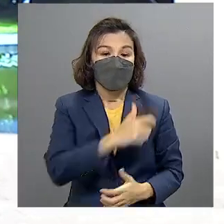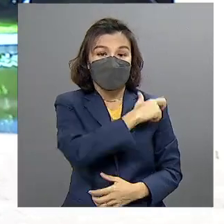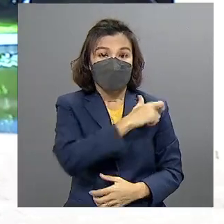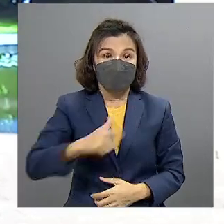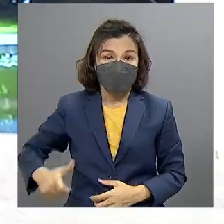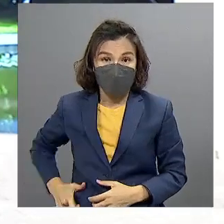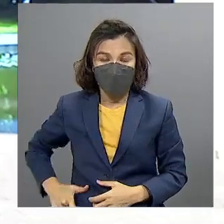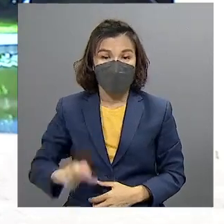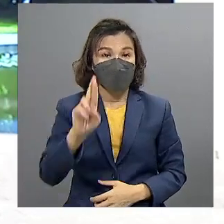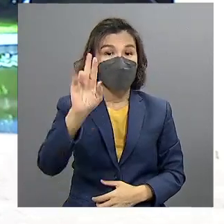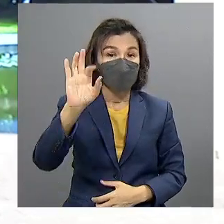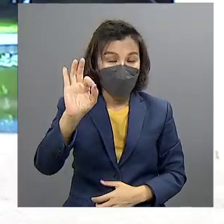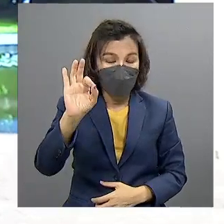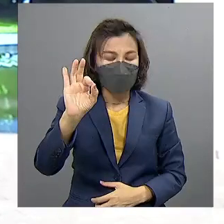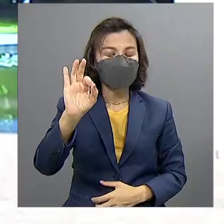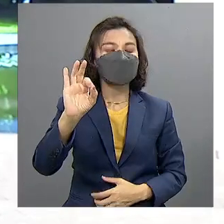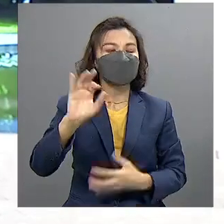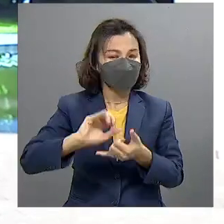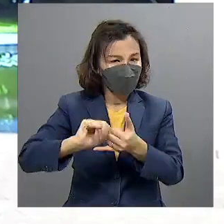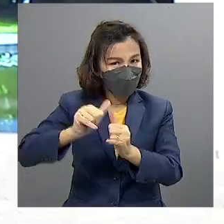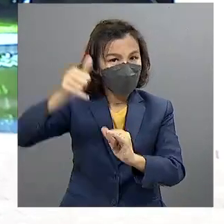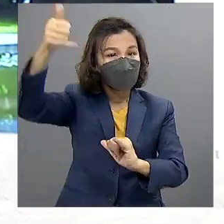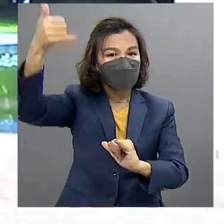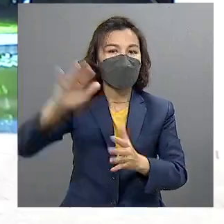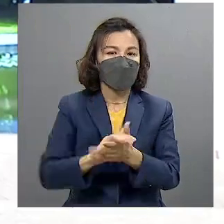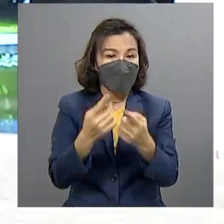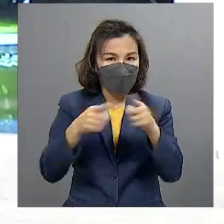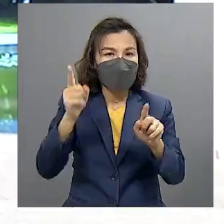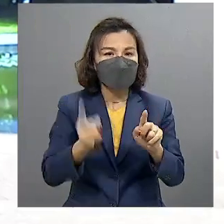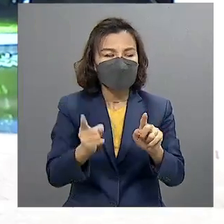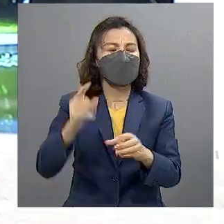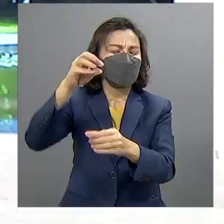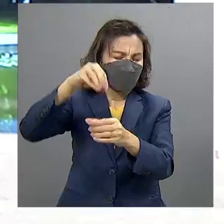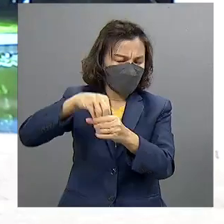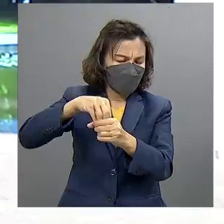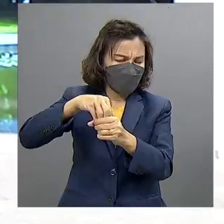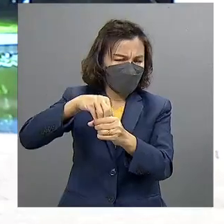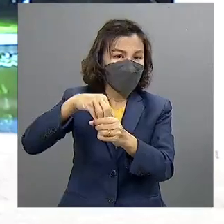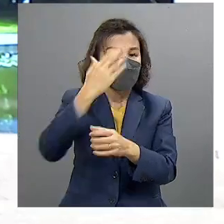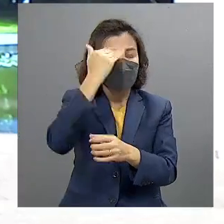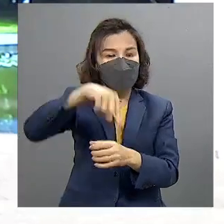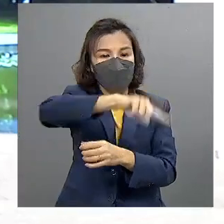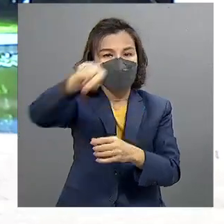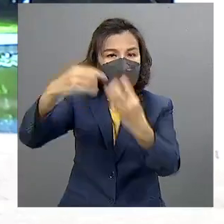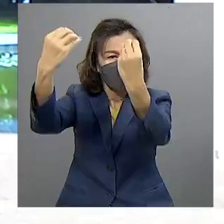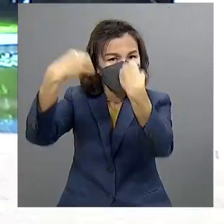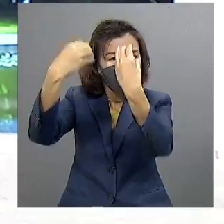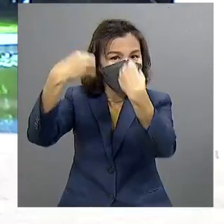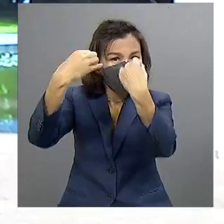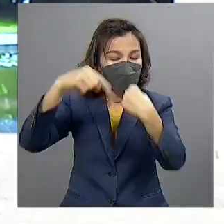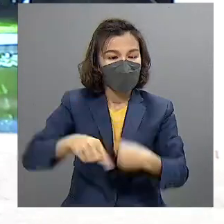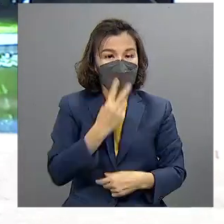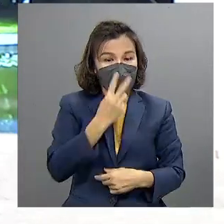ากพวกเราไปแล้วแต่เรายังรู้สึกว่าพระองค์ไม่ได้จากไปไหนเลยเพราะว่าสิ่งที่พระองค์ได้ทิ้งไว้ให้กับคนรุ่นหลังเนี่ยนะคะเรายังมาสาน